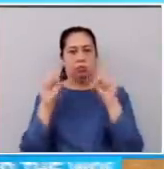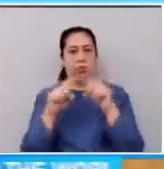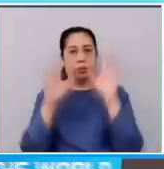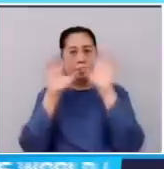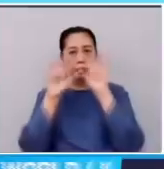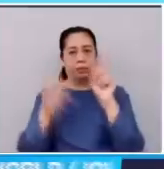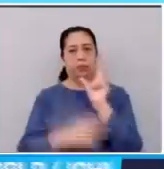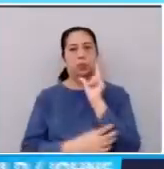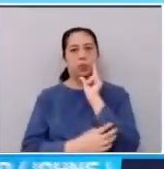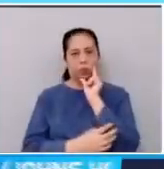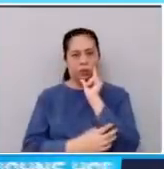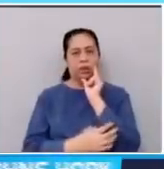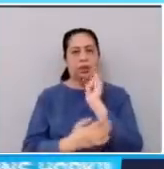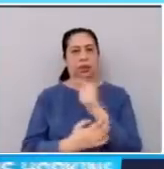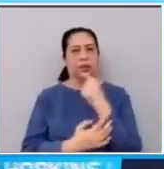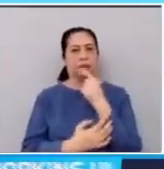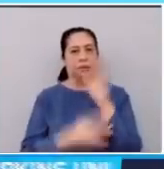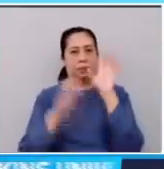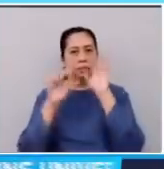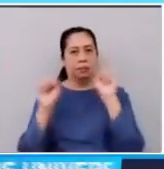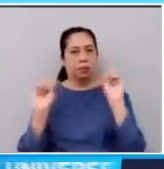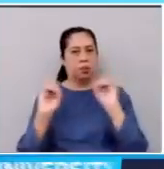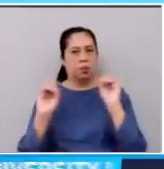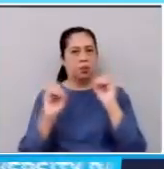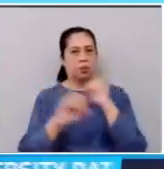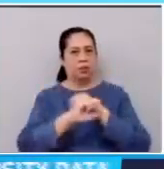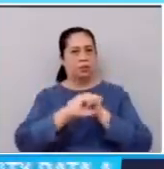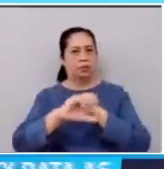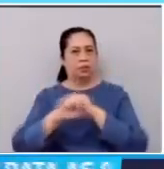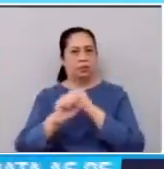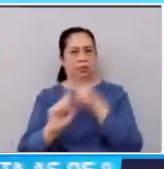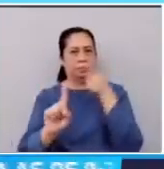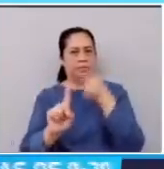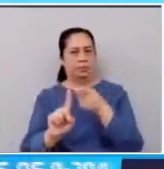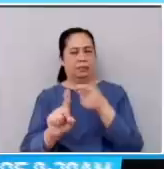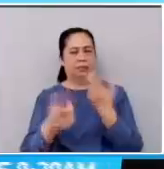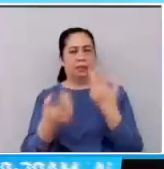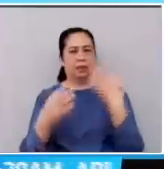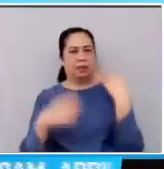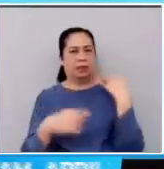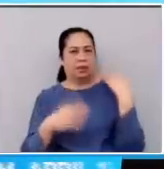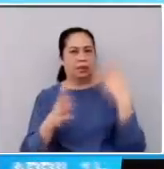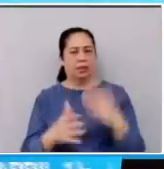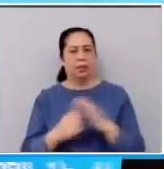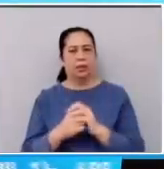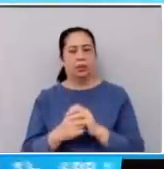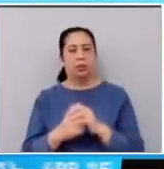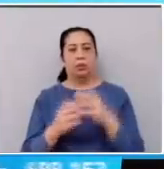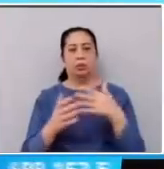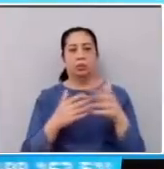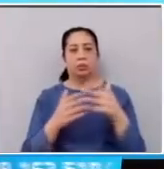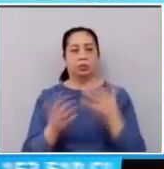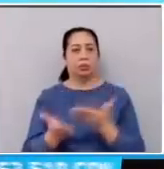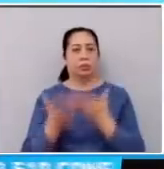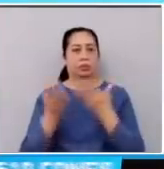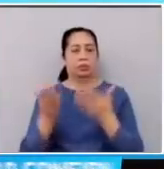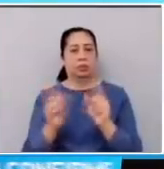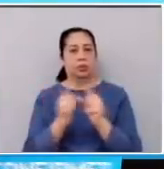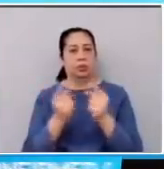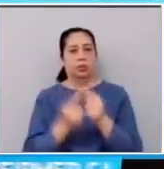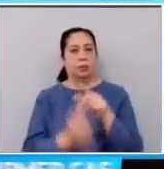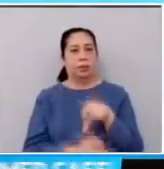Duterte. Sabi ng Pangulo, wala siyang ikakampanyang partikular na kandidato. Sa kabilayan ng pag-endorso ng kanyang partidong PDP